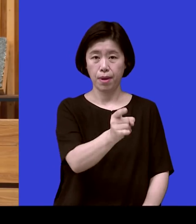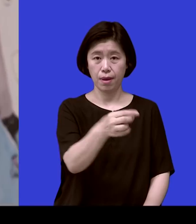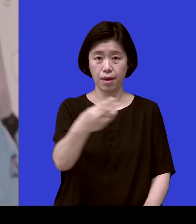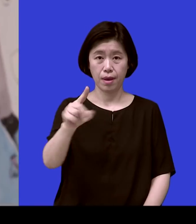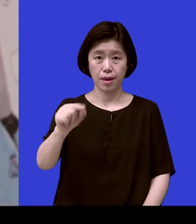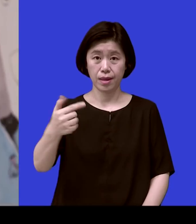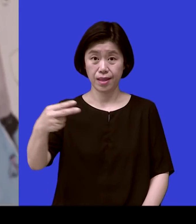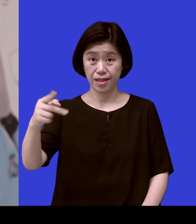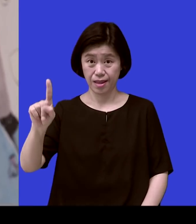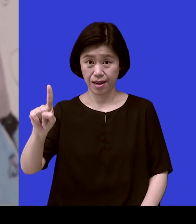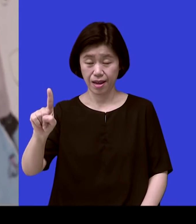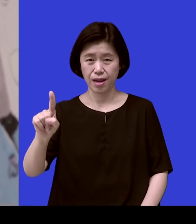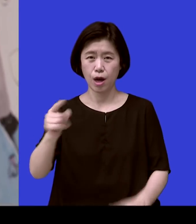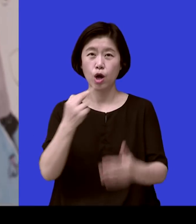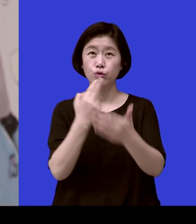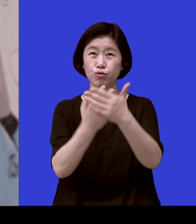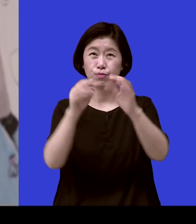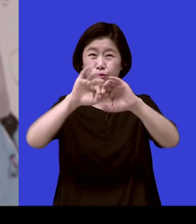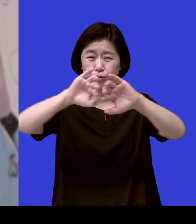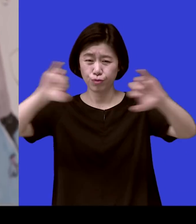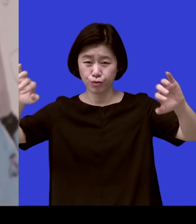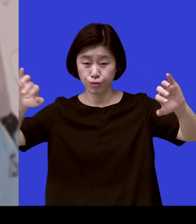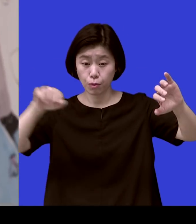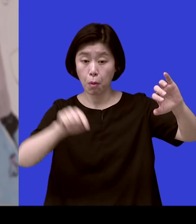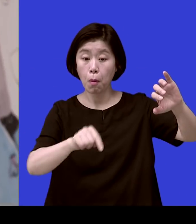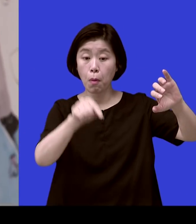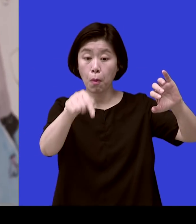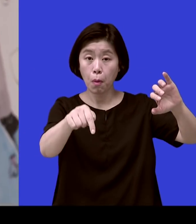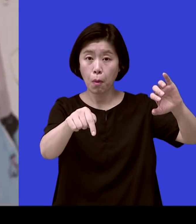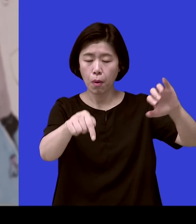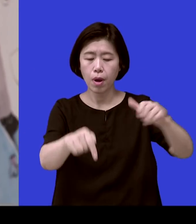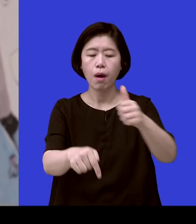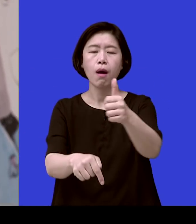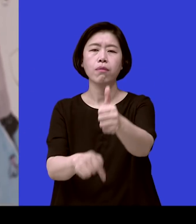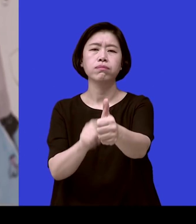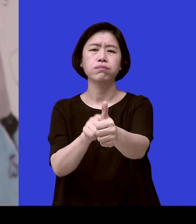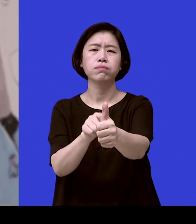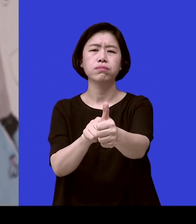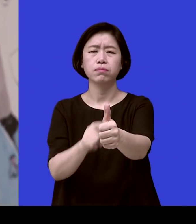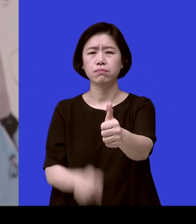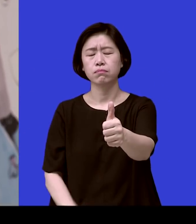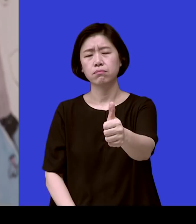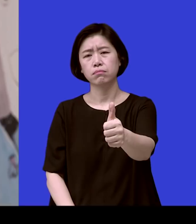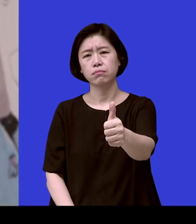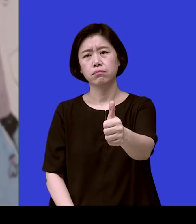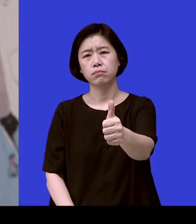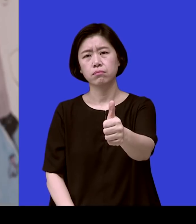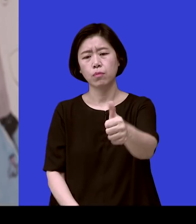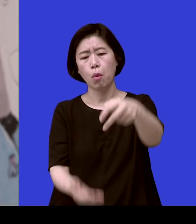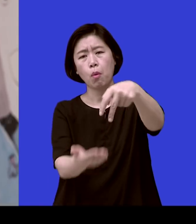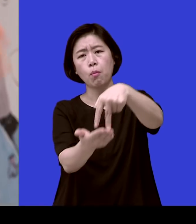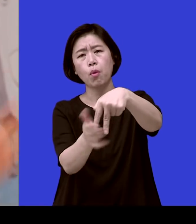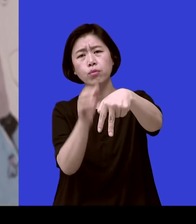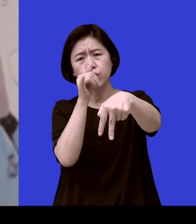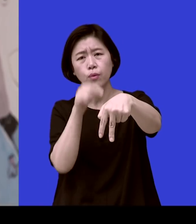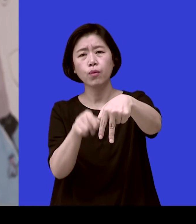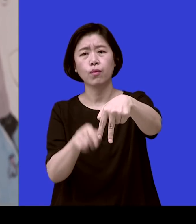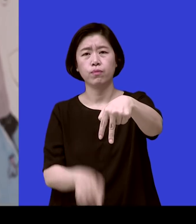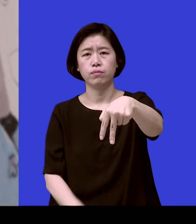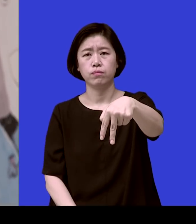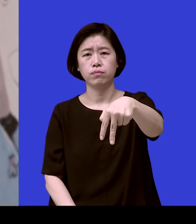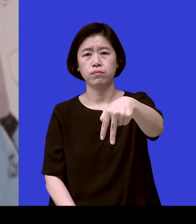바라보면서 서 있는 뒷모습이 집에 불이 다 꺼져 있는데 그렇게 그림자만